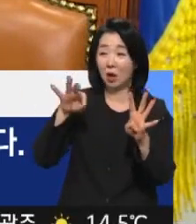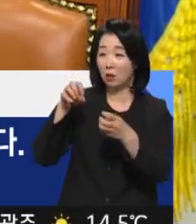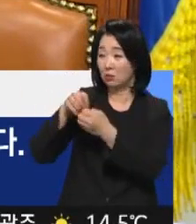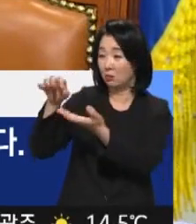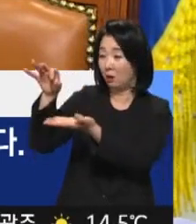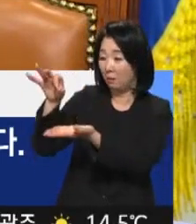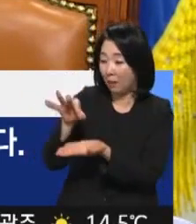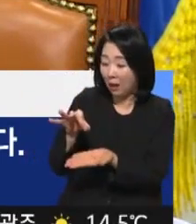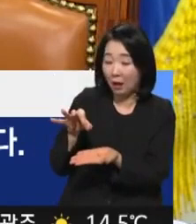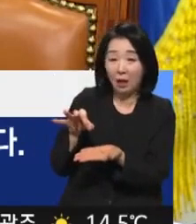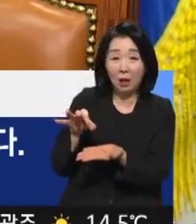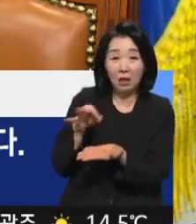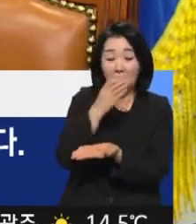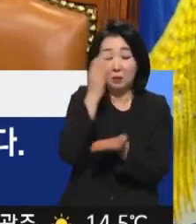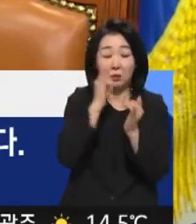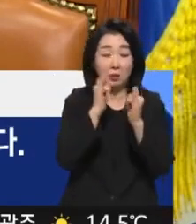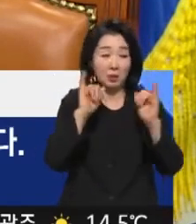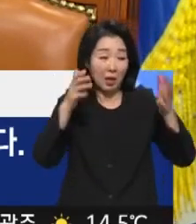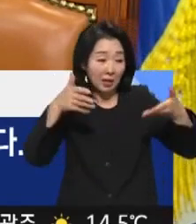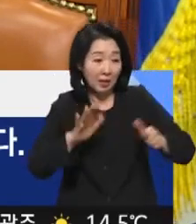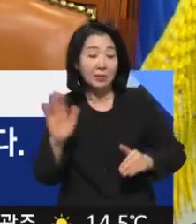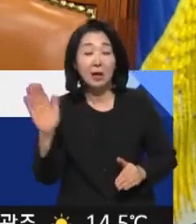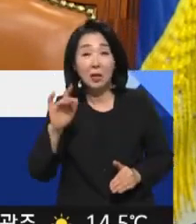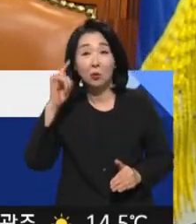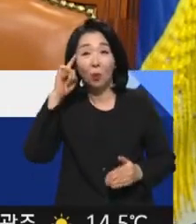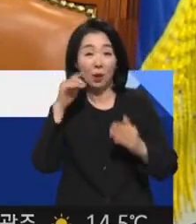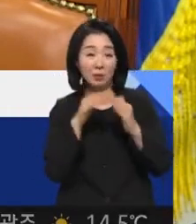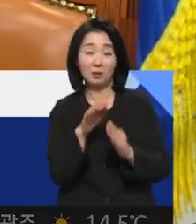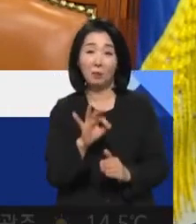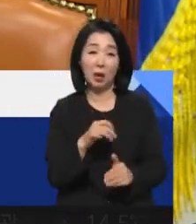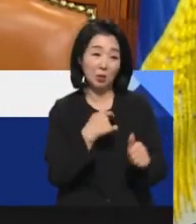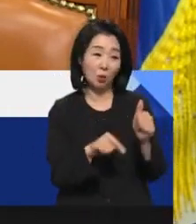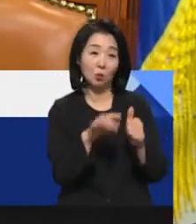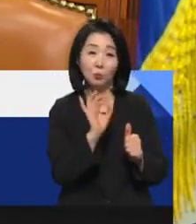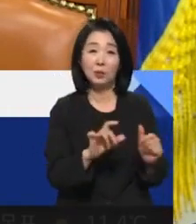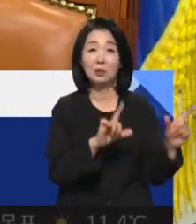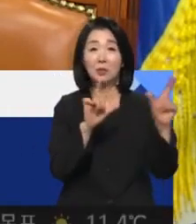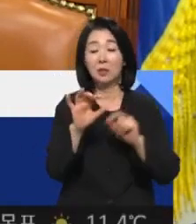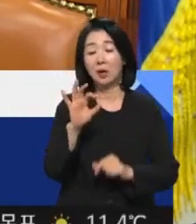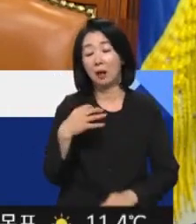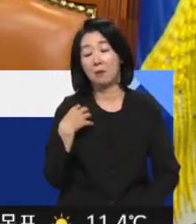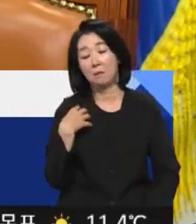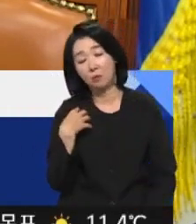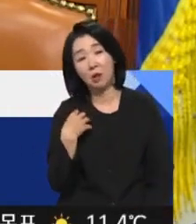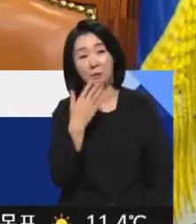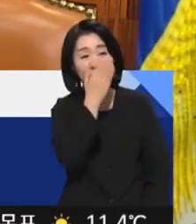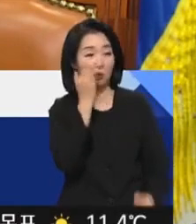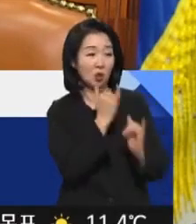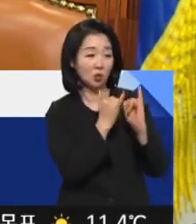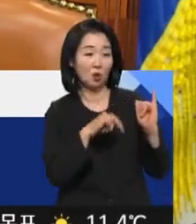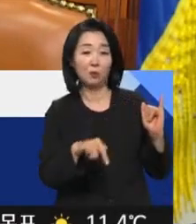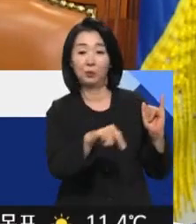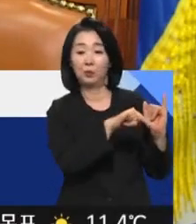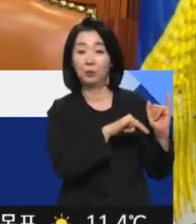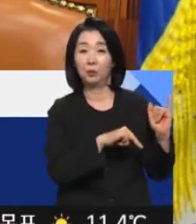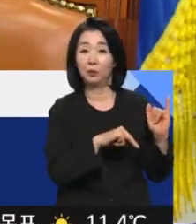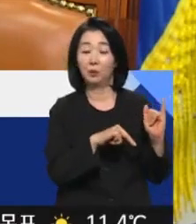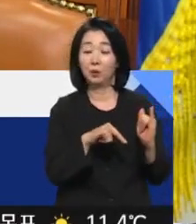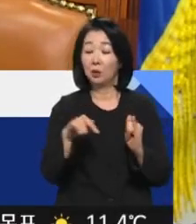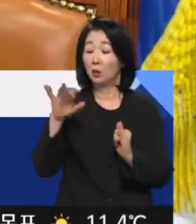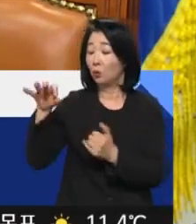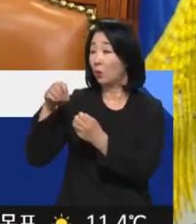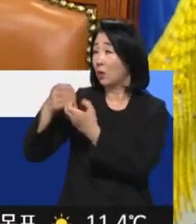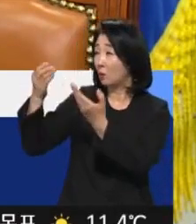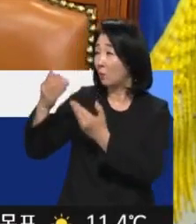청년들이 애를 낳지 않는 게 아니라 주거비, 사교육비, 생활비 부담에 허덕이는 청년들, 상속받을